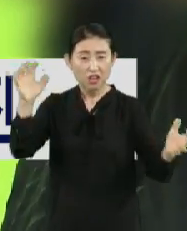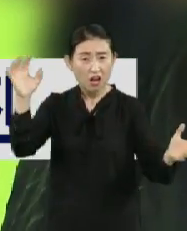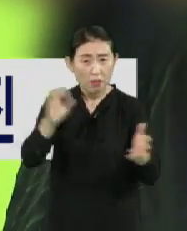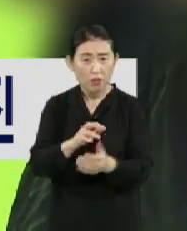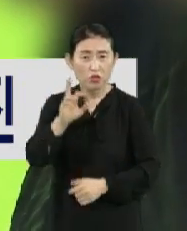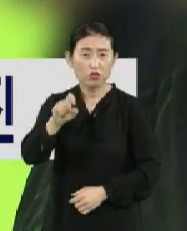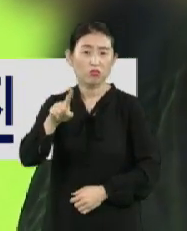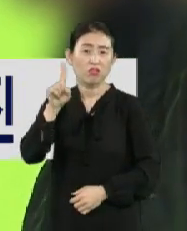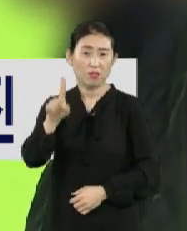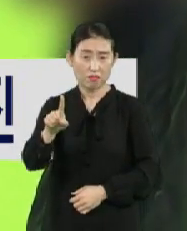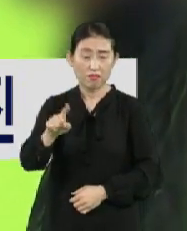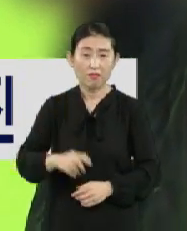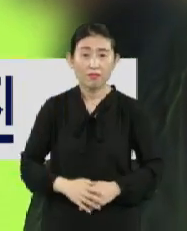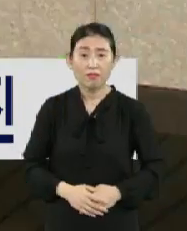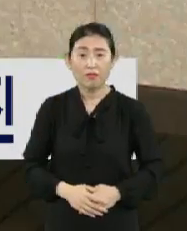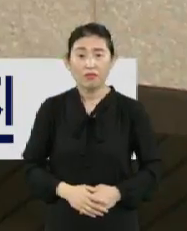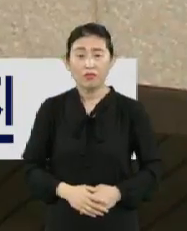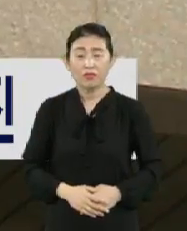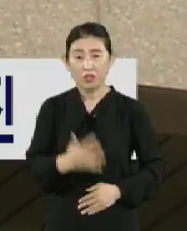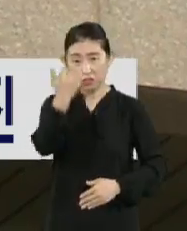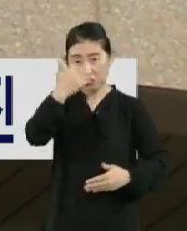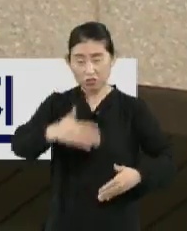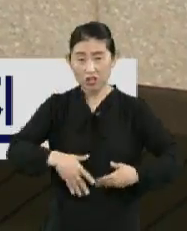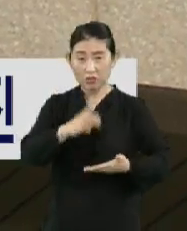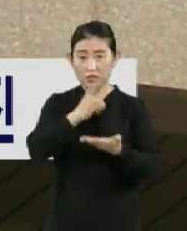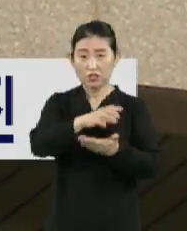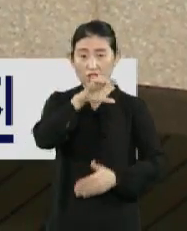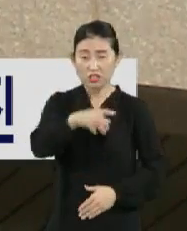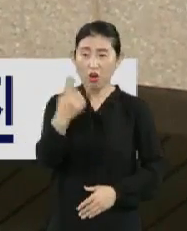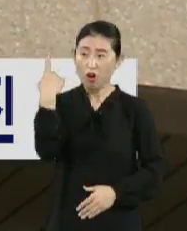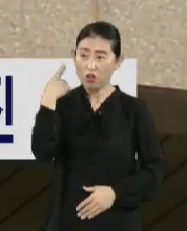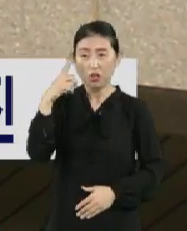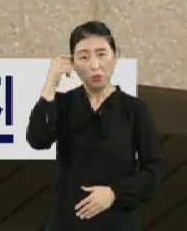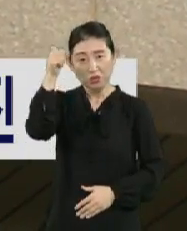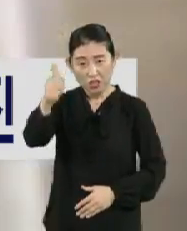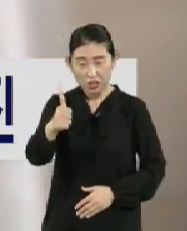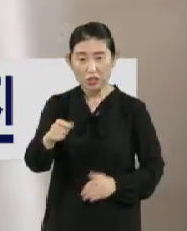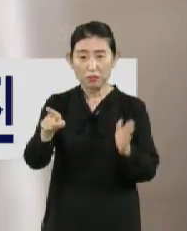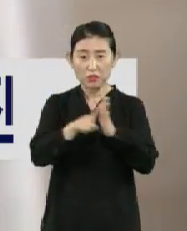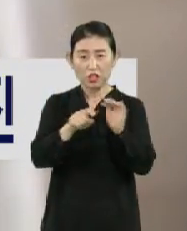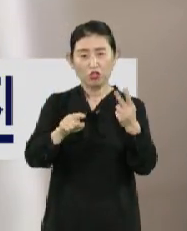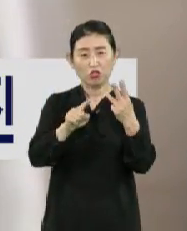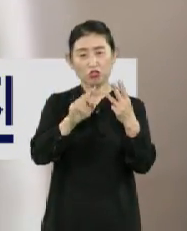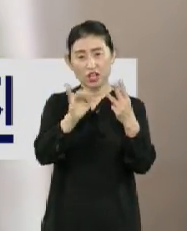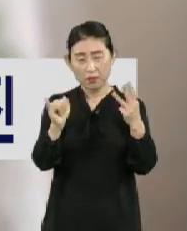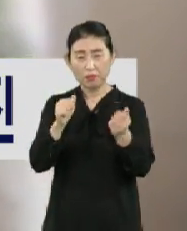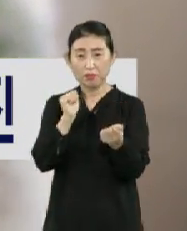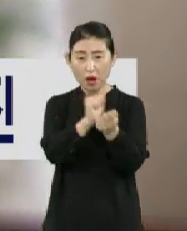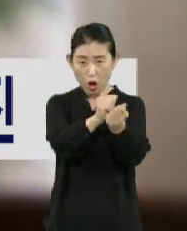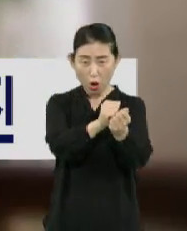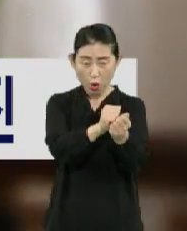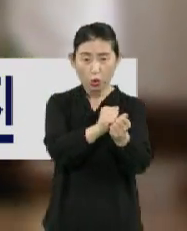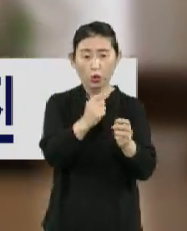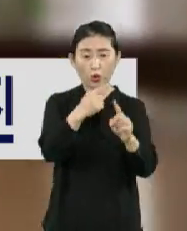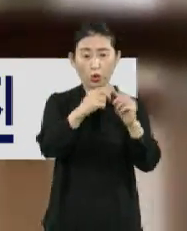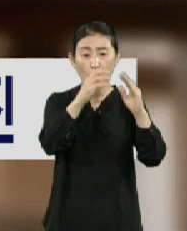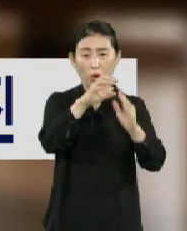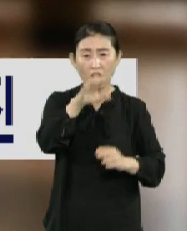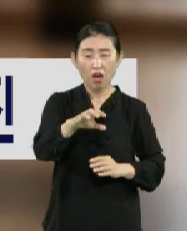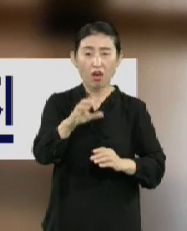21명의 확진 자가 나왔습니다 충남 천안에서 너 제 목사와 교인 2명이 확진된 동남구 에 한 교회에서